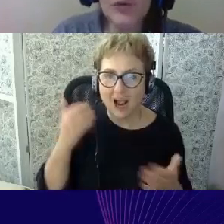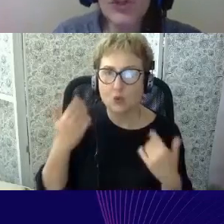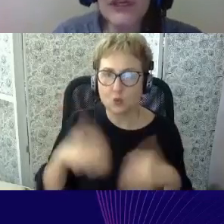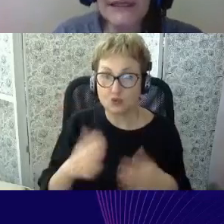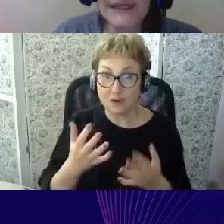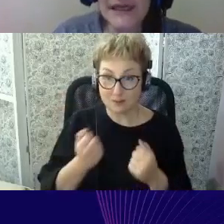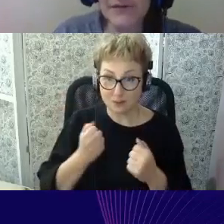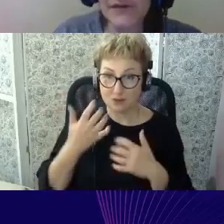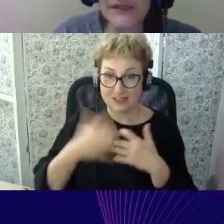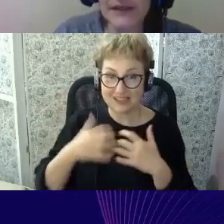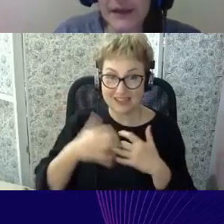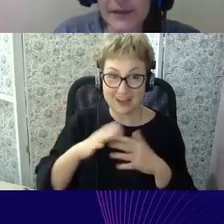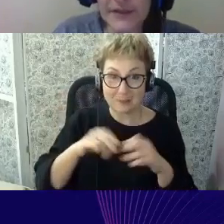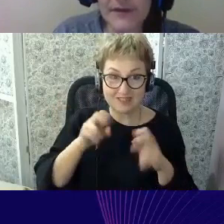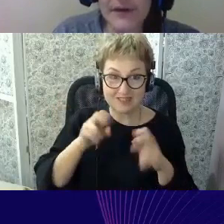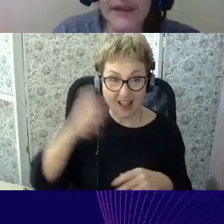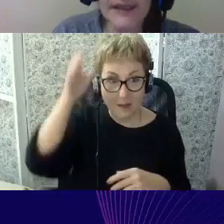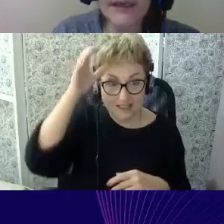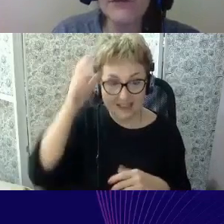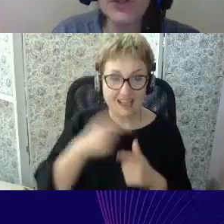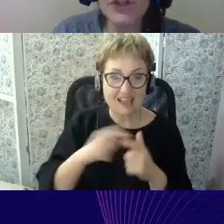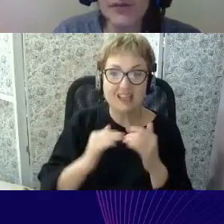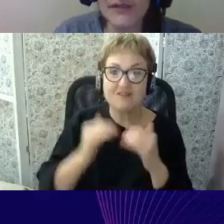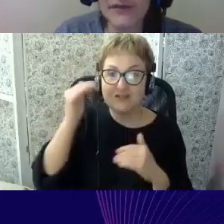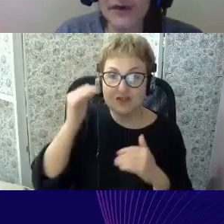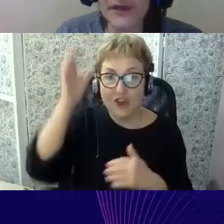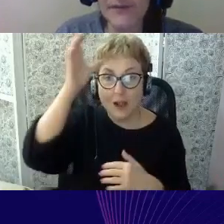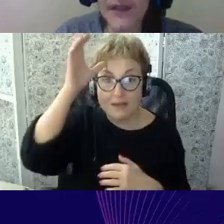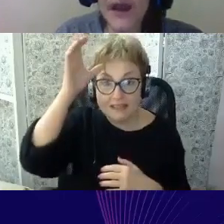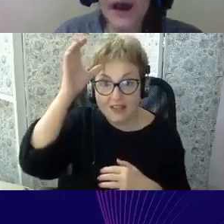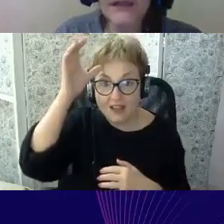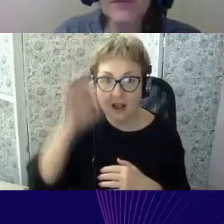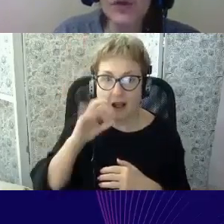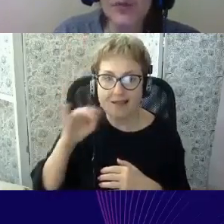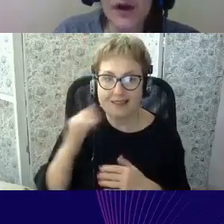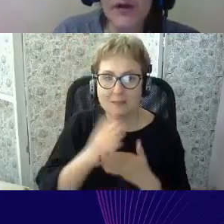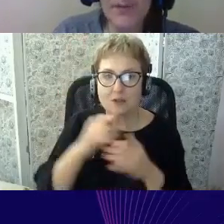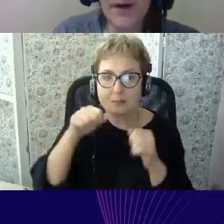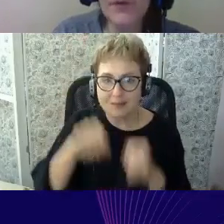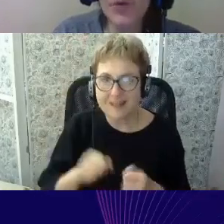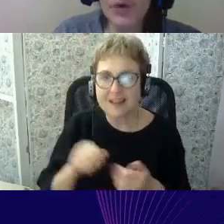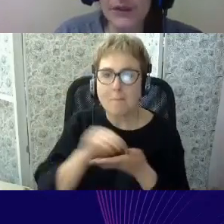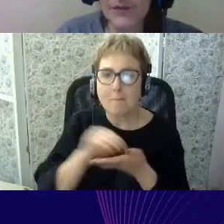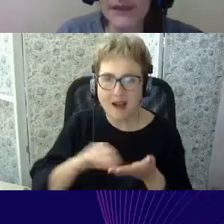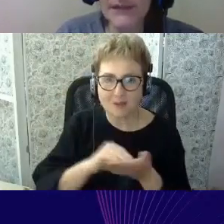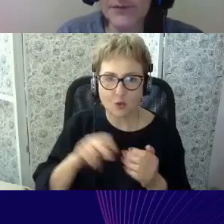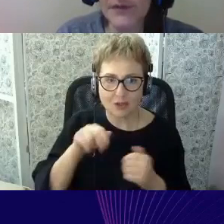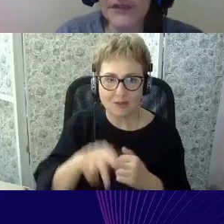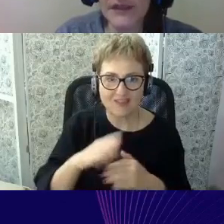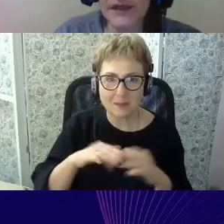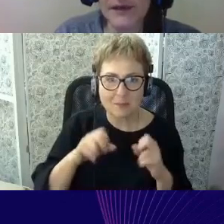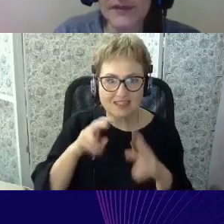уже получили среднее профессиональное образование или высшее образование, они имеют право повторно